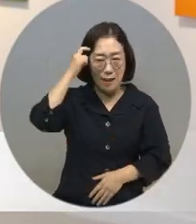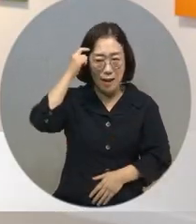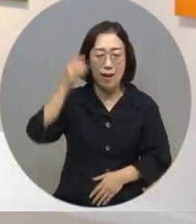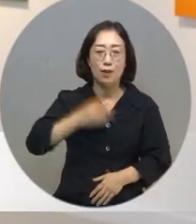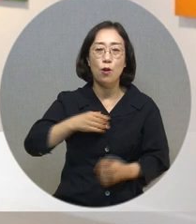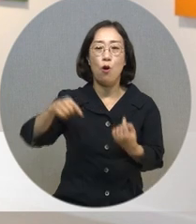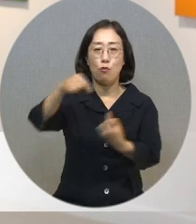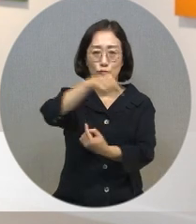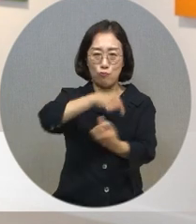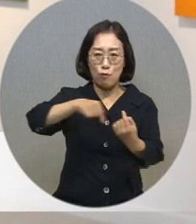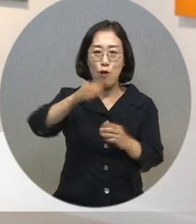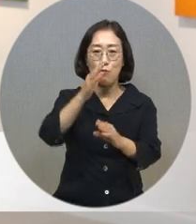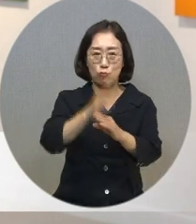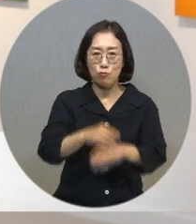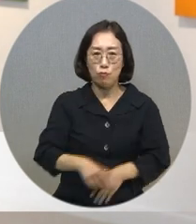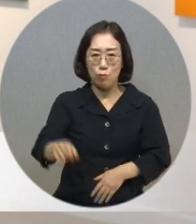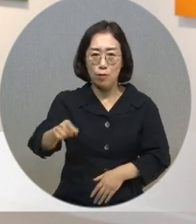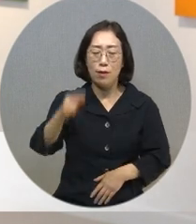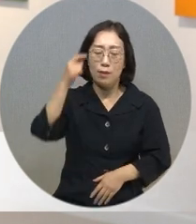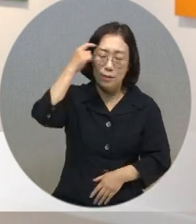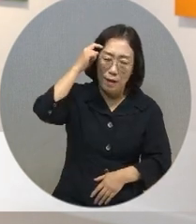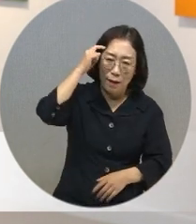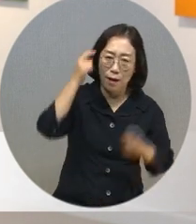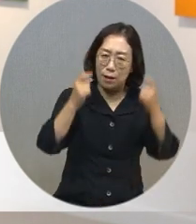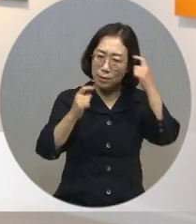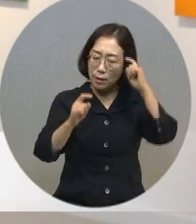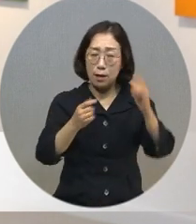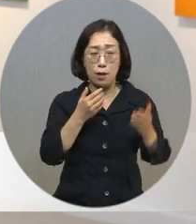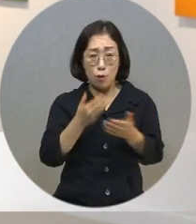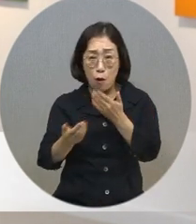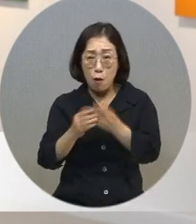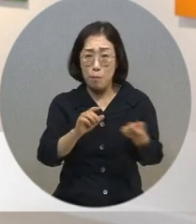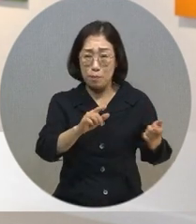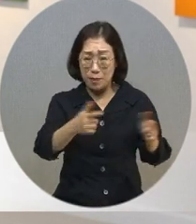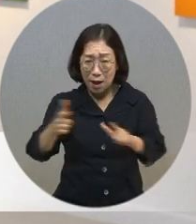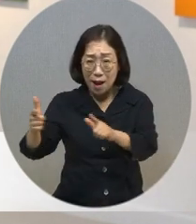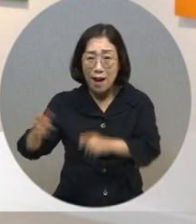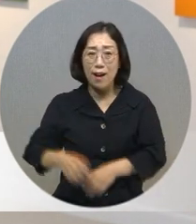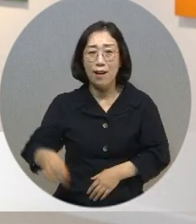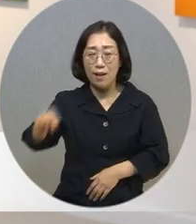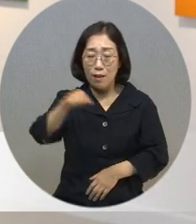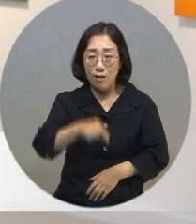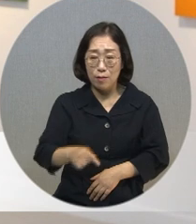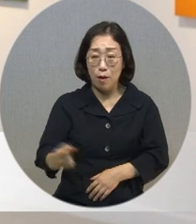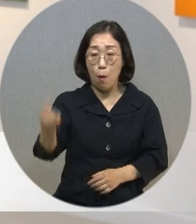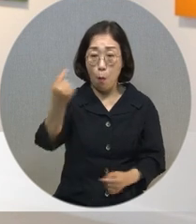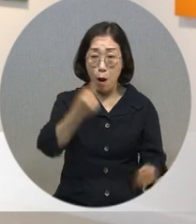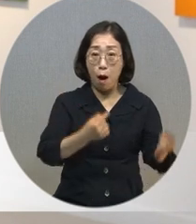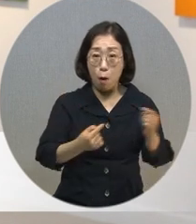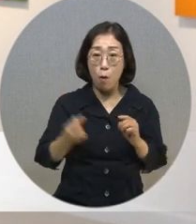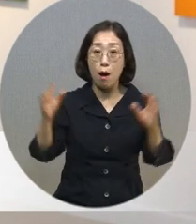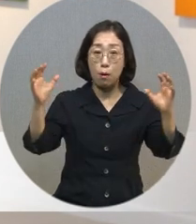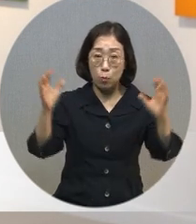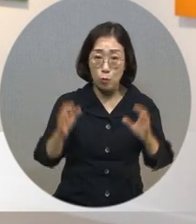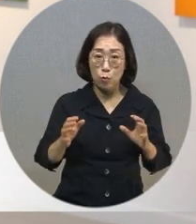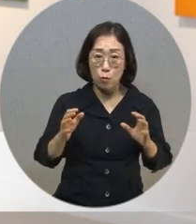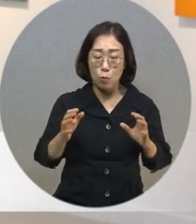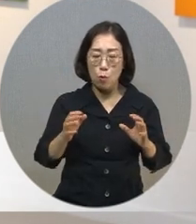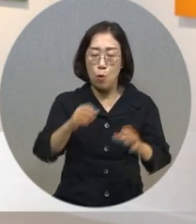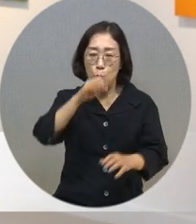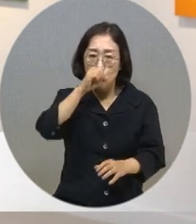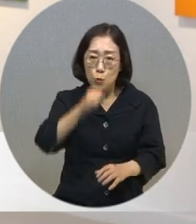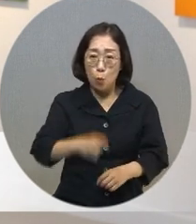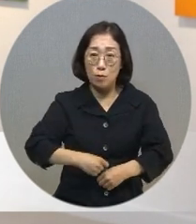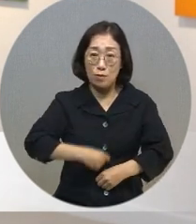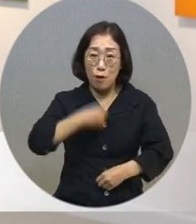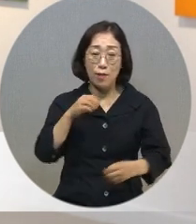여기에서는 어 다양한 생각 다양한 경험들이 갖고 있는 모든 사람들이 모여서 서로에게 각자